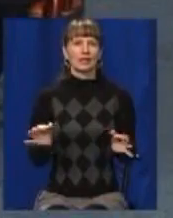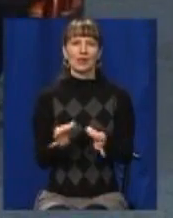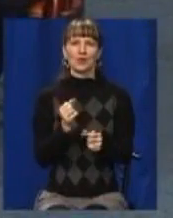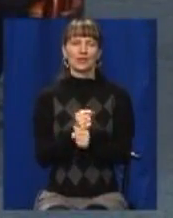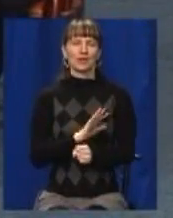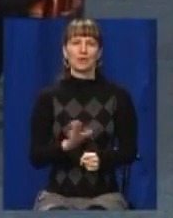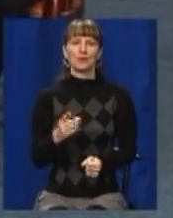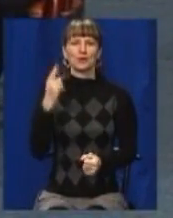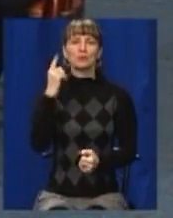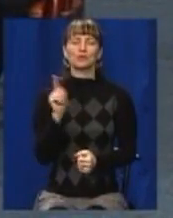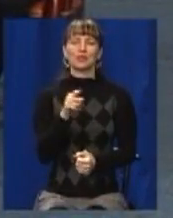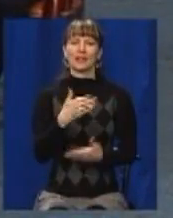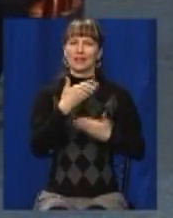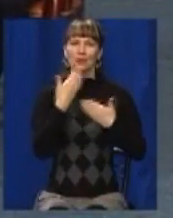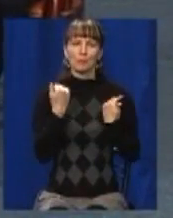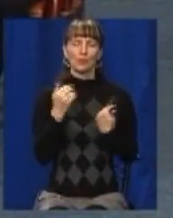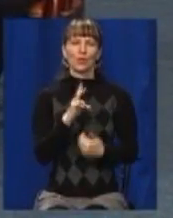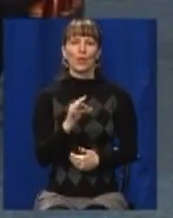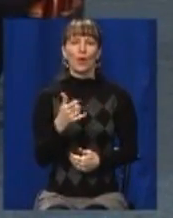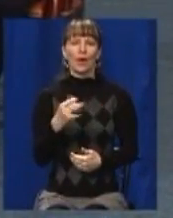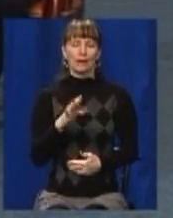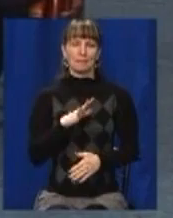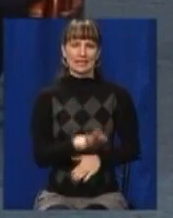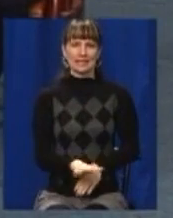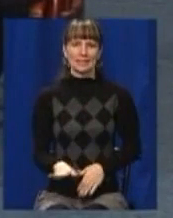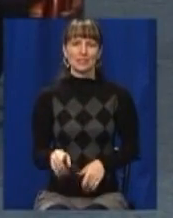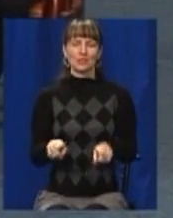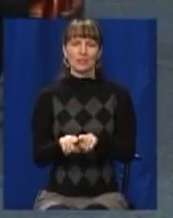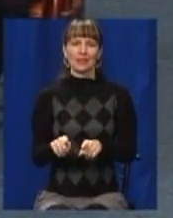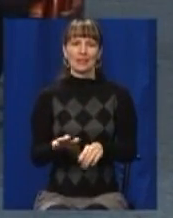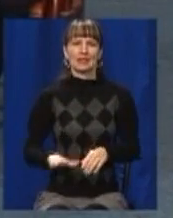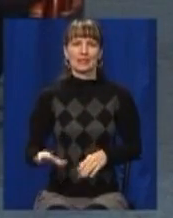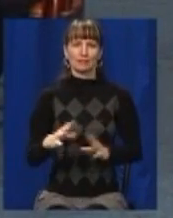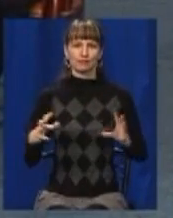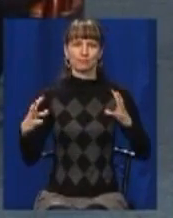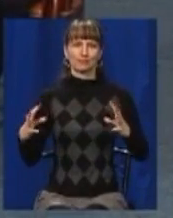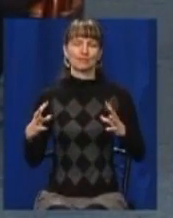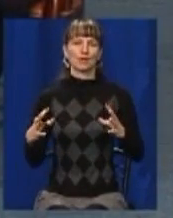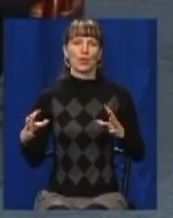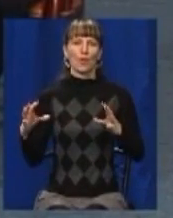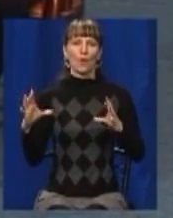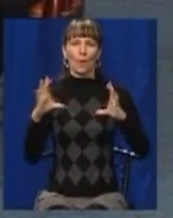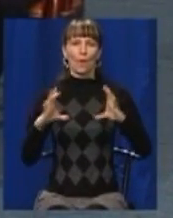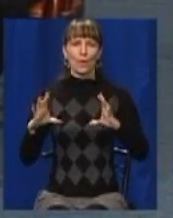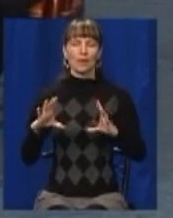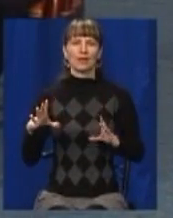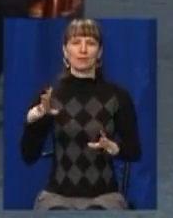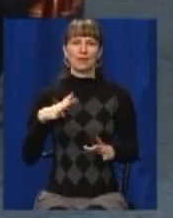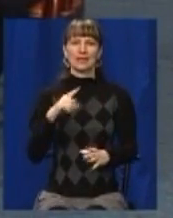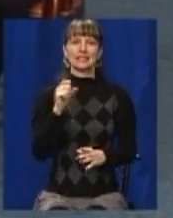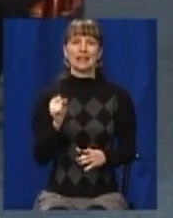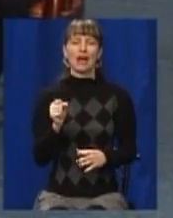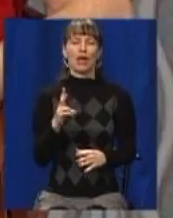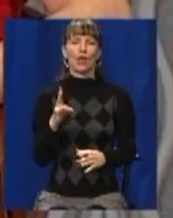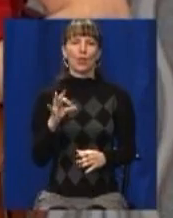і здається, ніг не було. Ноги були там знизу, оцей нижній такий шар, знаєте, куля найвеличезніша, яка була, дійсно, вона і була за ноги